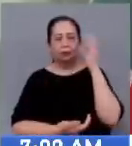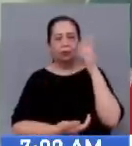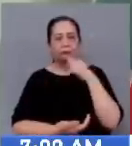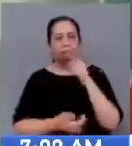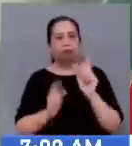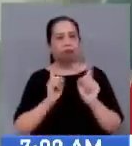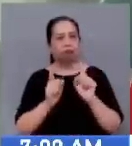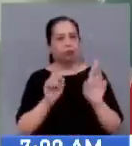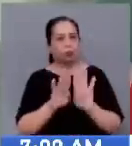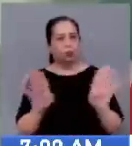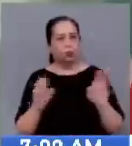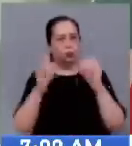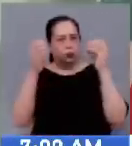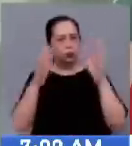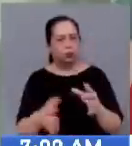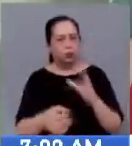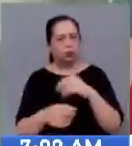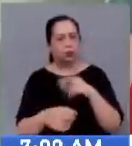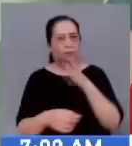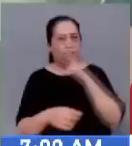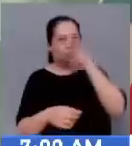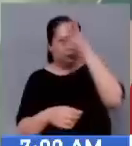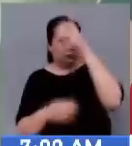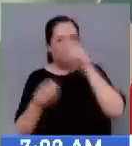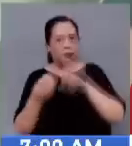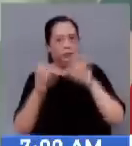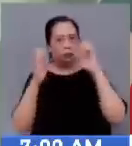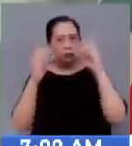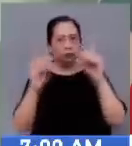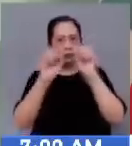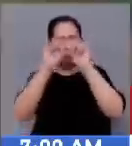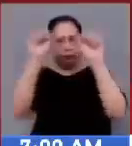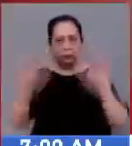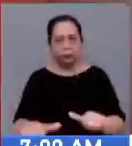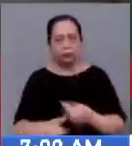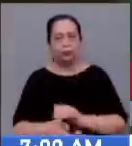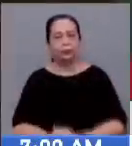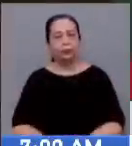mga guro at magulang kaugnay sa education system.